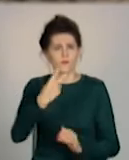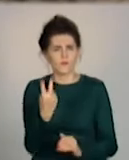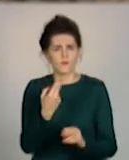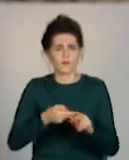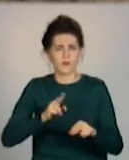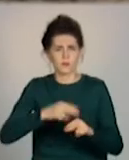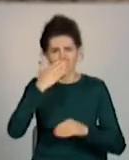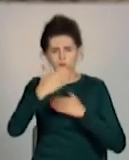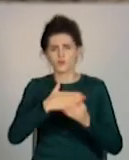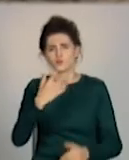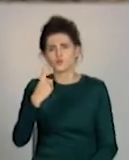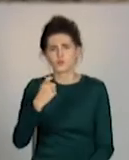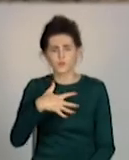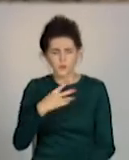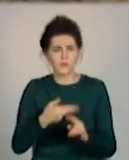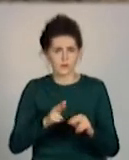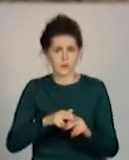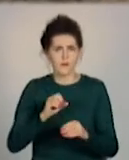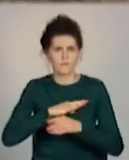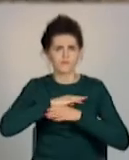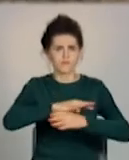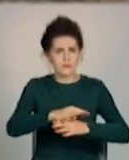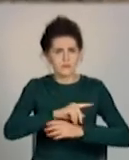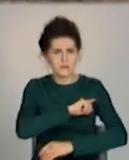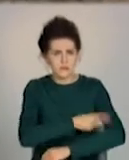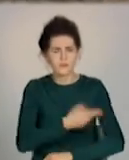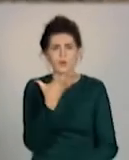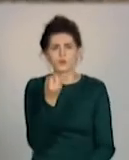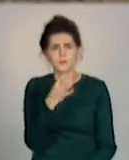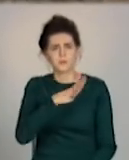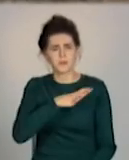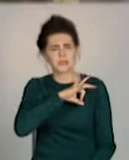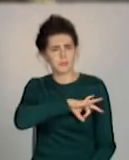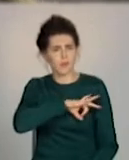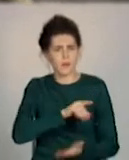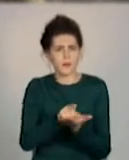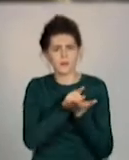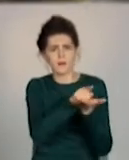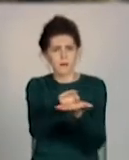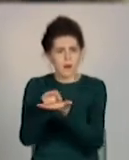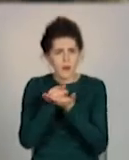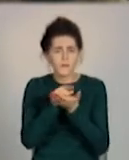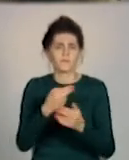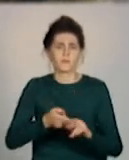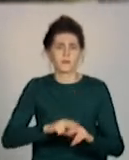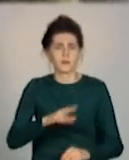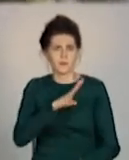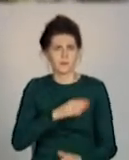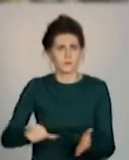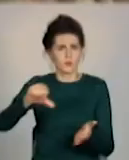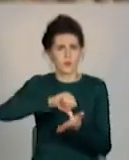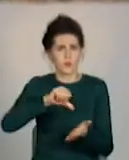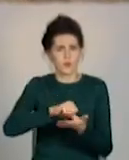закінчуючи 152-мм артилерії, також були застосовані танки. Початок обстрілу заскочив Юрія на посту.